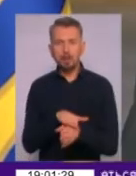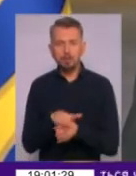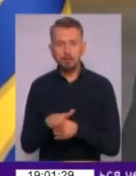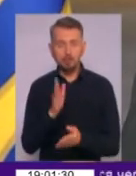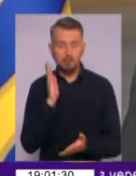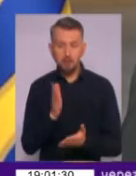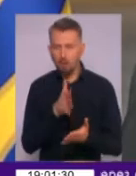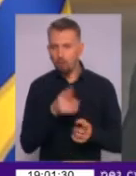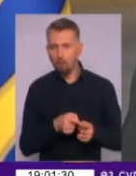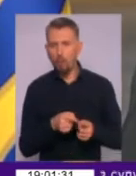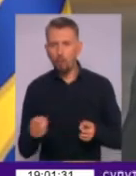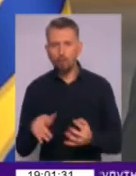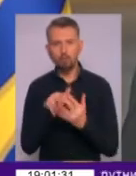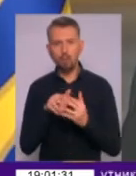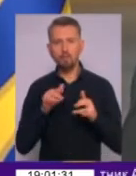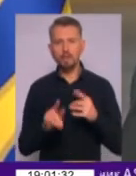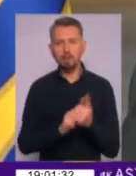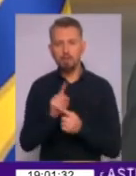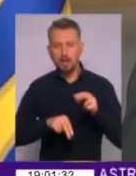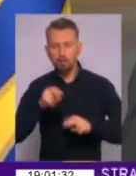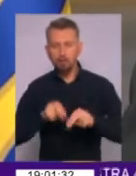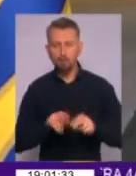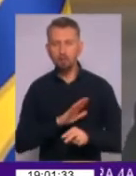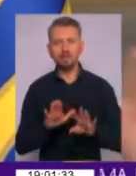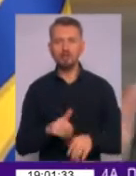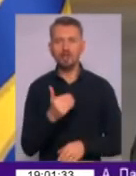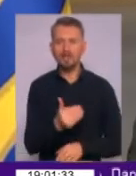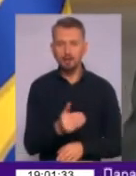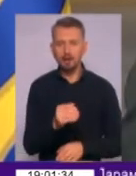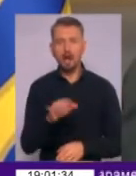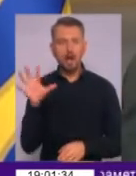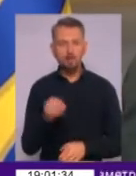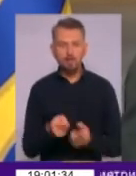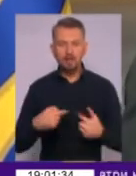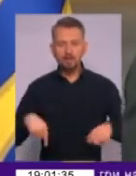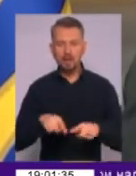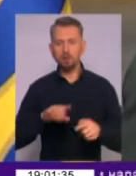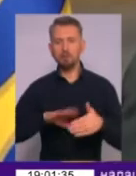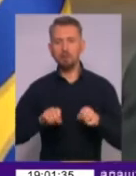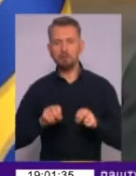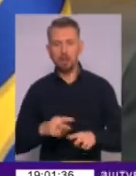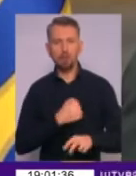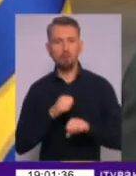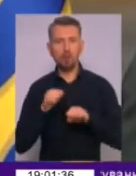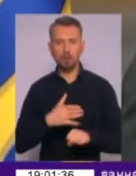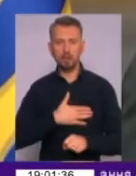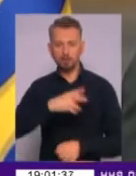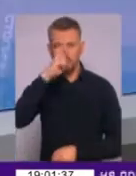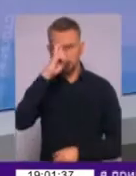ходу бойових дій перебудовуємо не лише їх, а увесь сектор безпеки і оборони нашої держави.